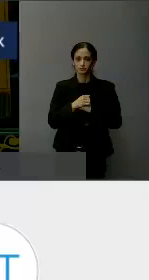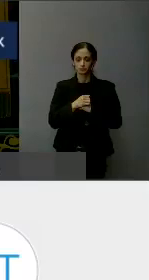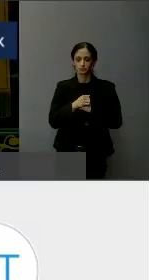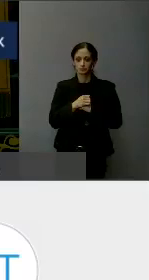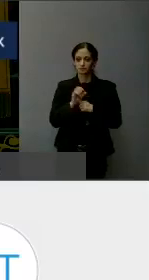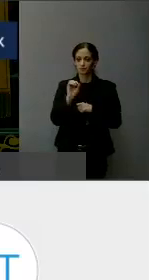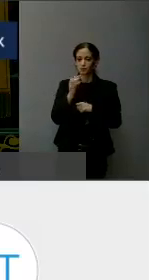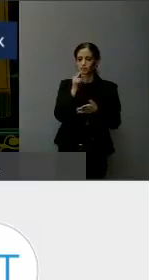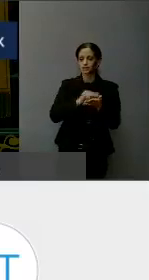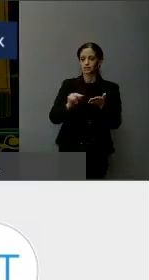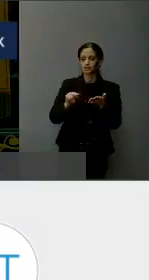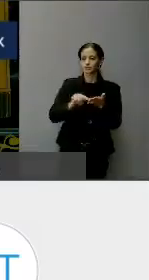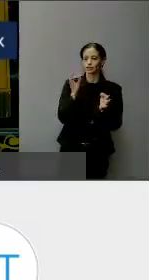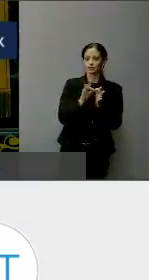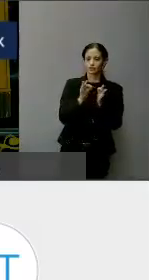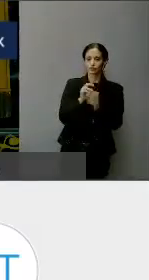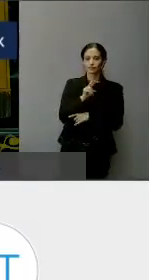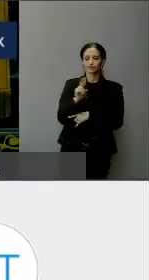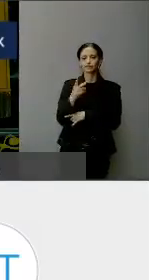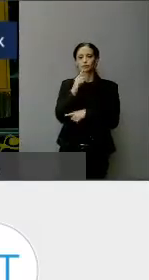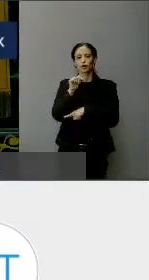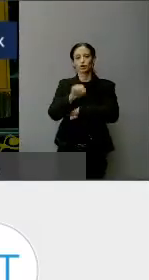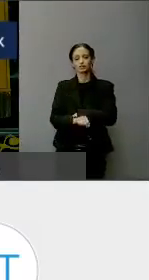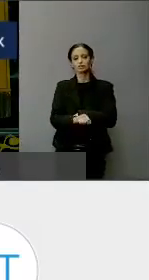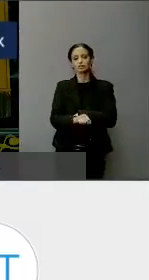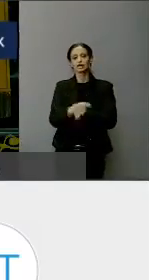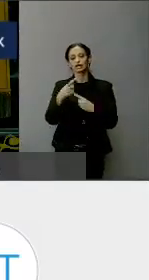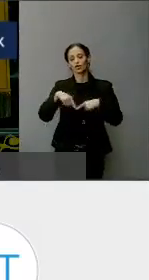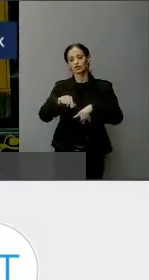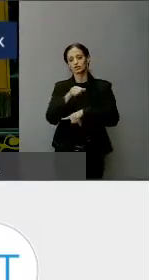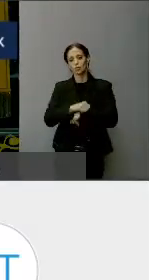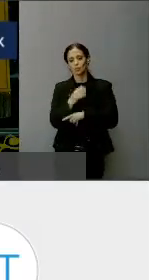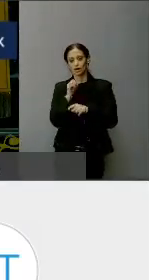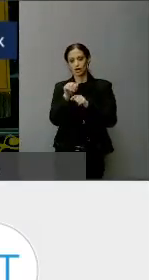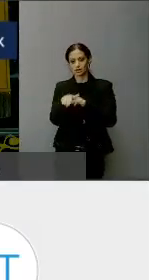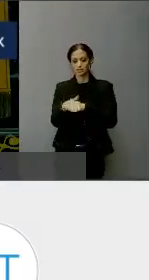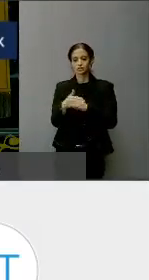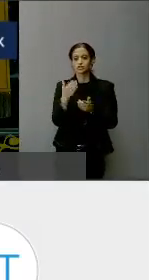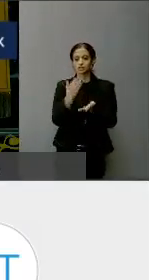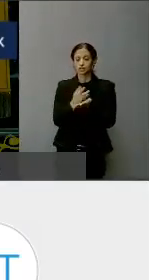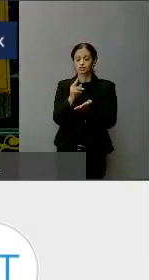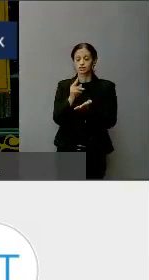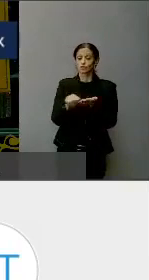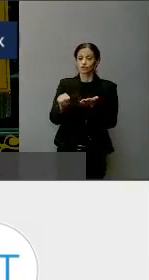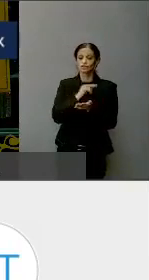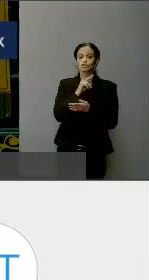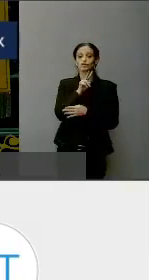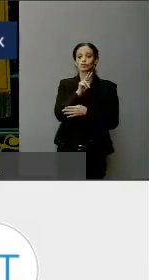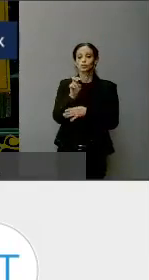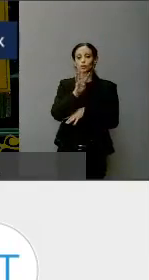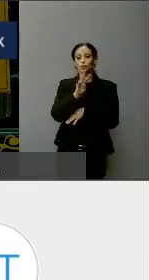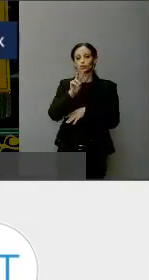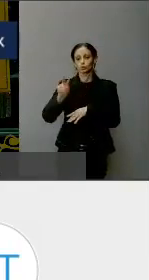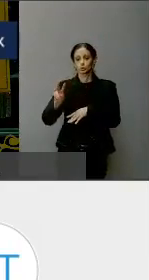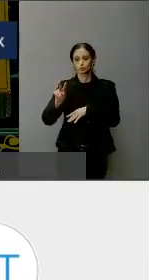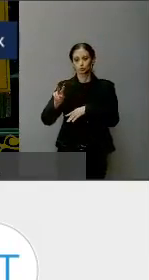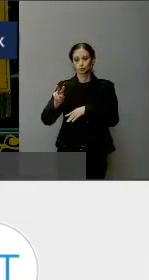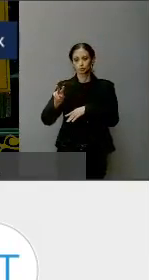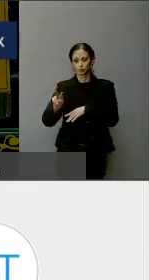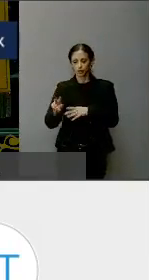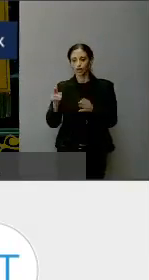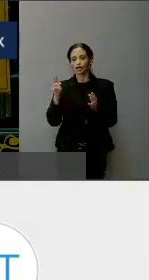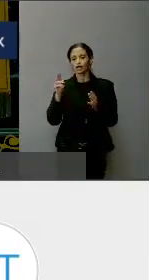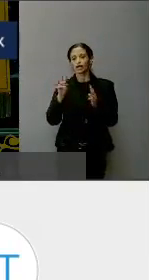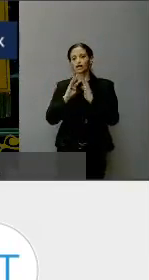15 voti favore 22 contrari consiglio comunale respinge in votazione l'emendamento 2 4 2 con